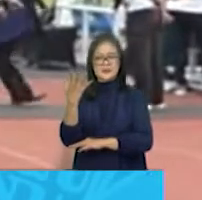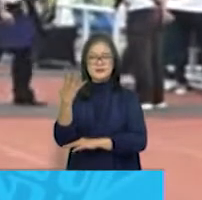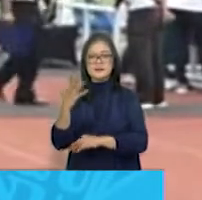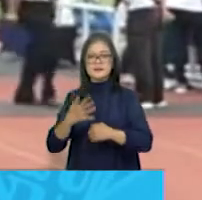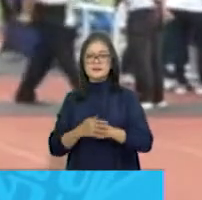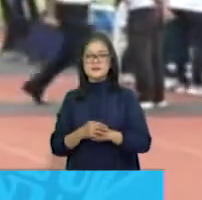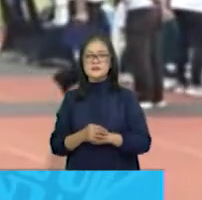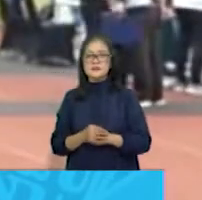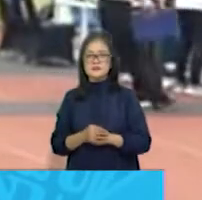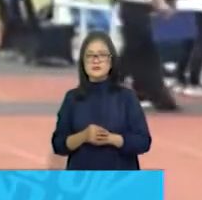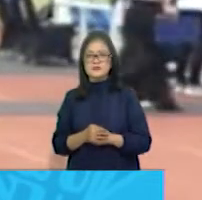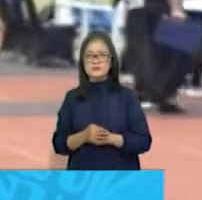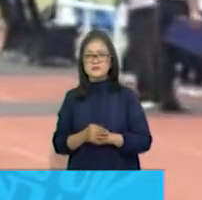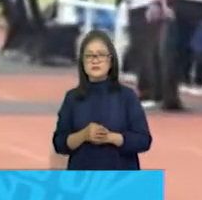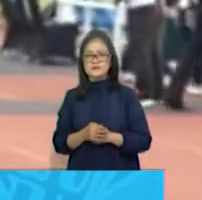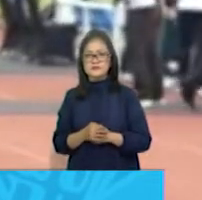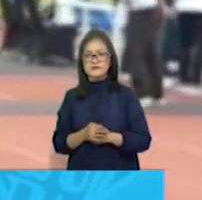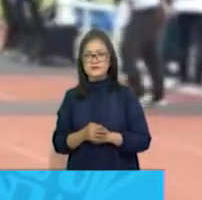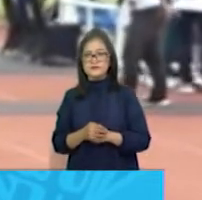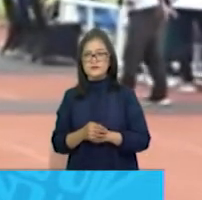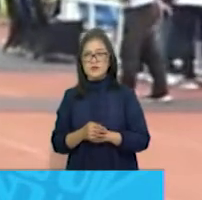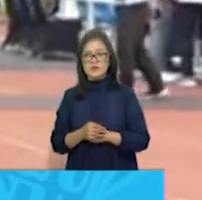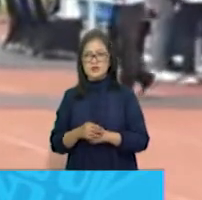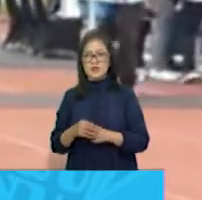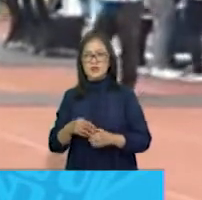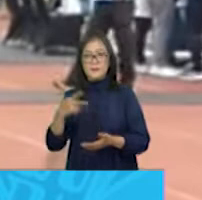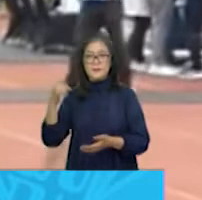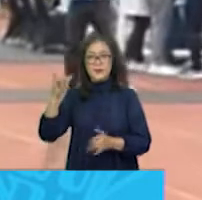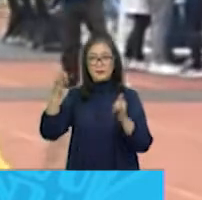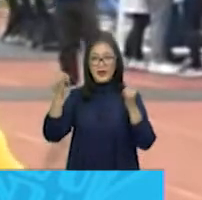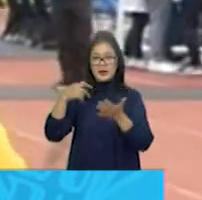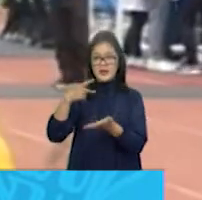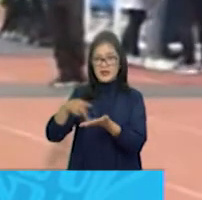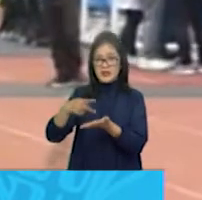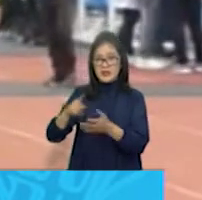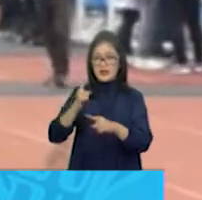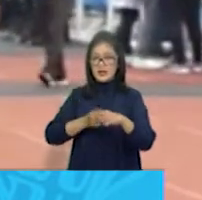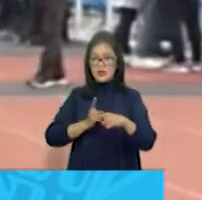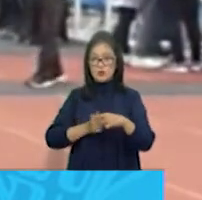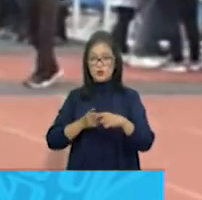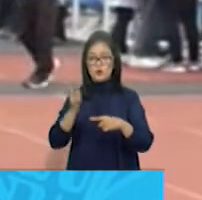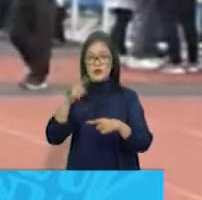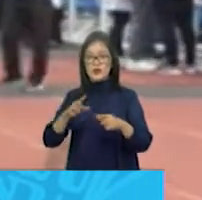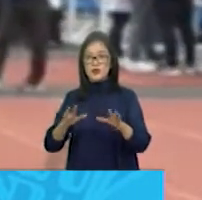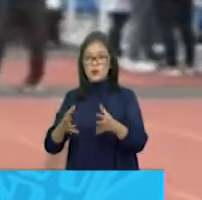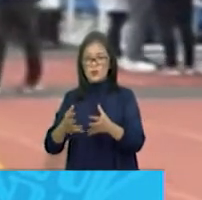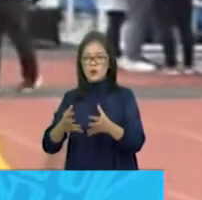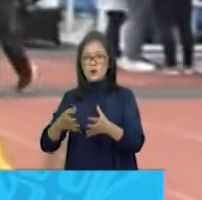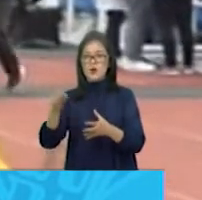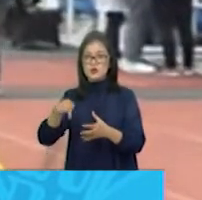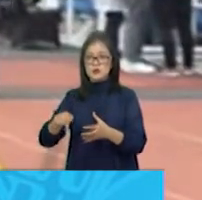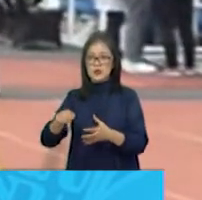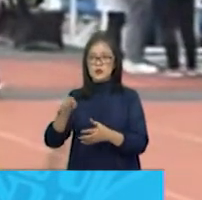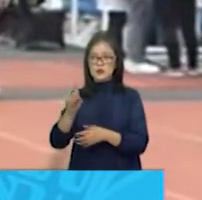itu, Cahyana. Cahyana. Karena itu pemain, memang pemain inti saya sebenarnya. Hanya karena sudah klasifikasi. Kalau saya mainkan Amin,